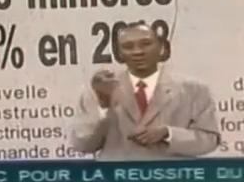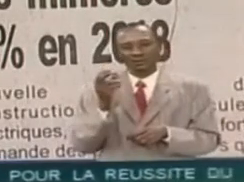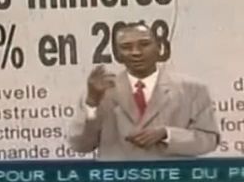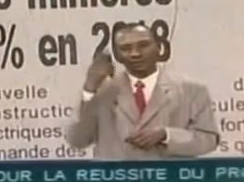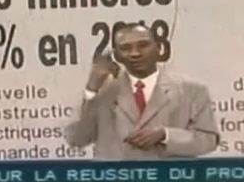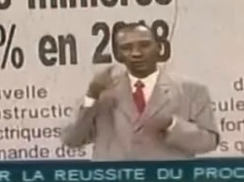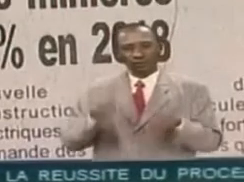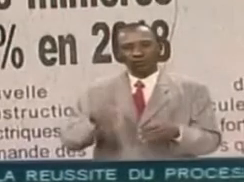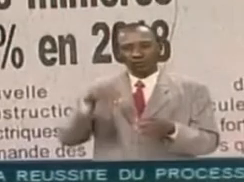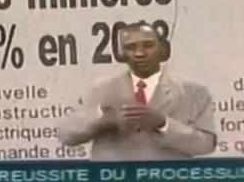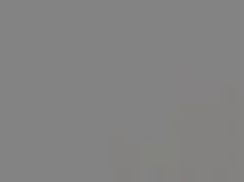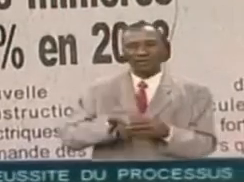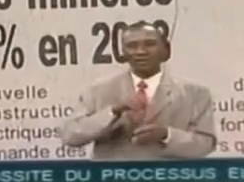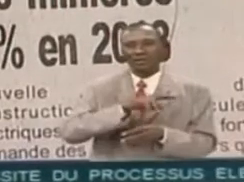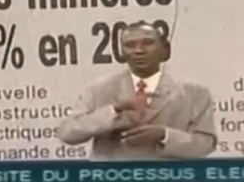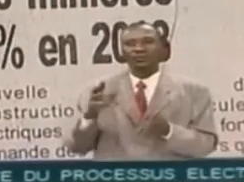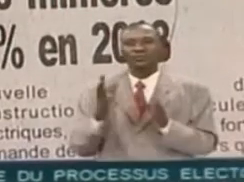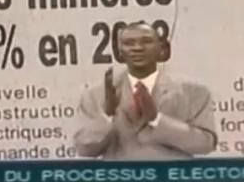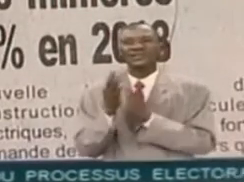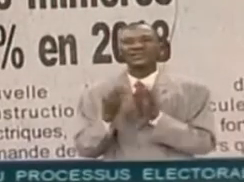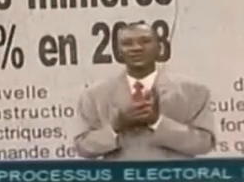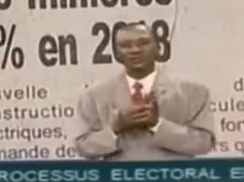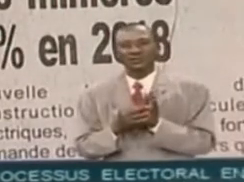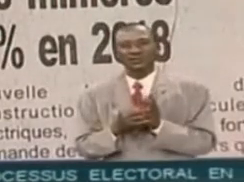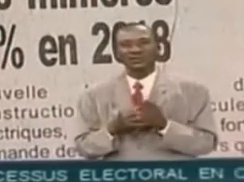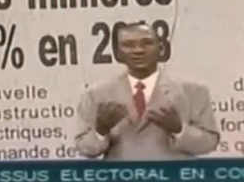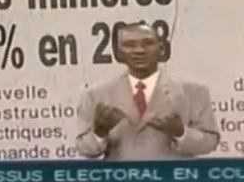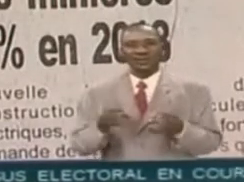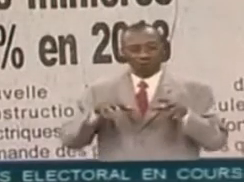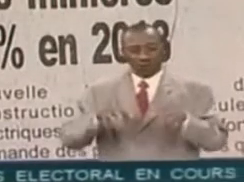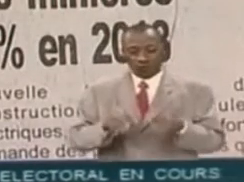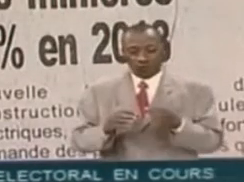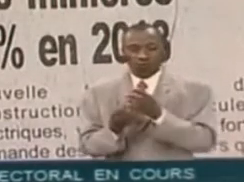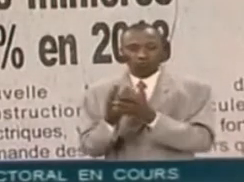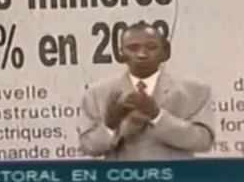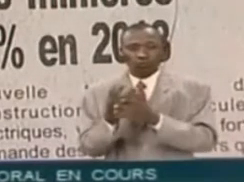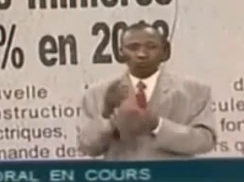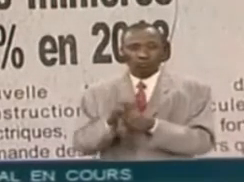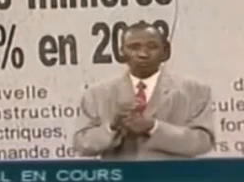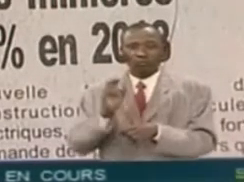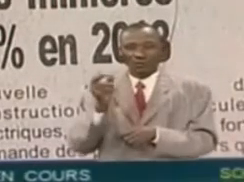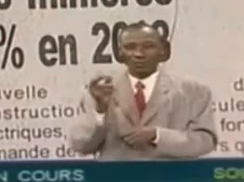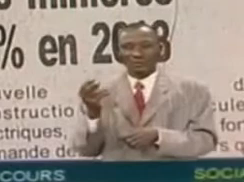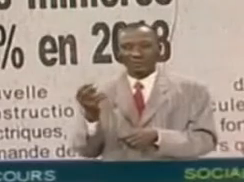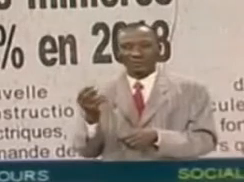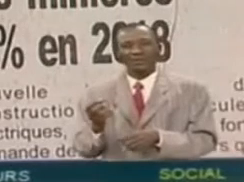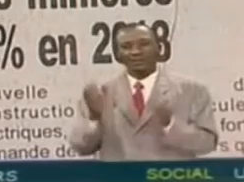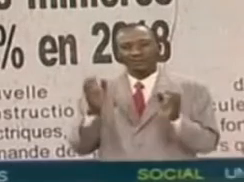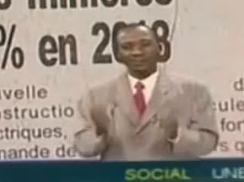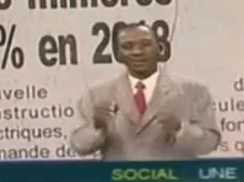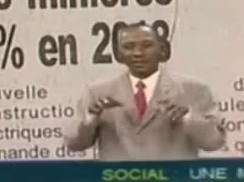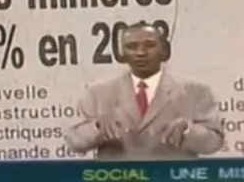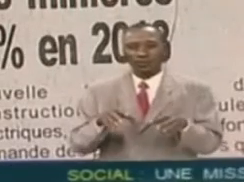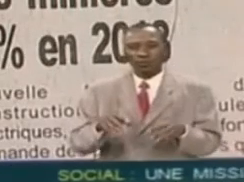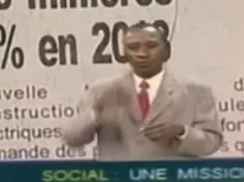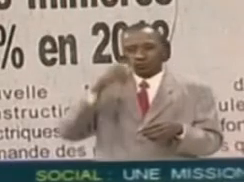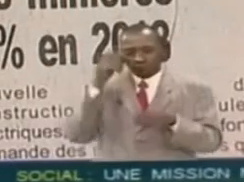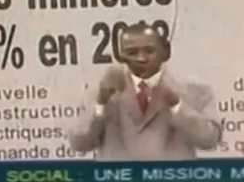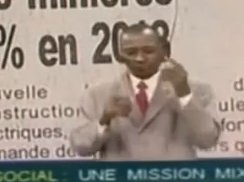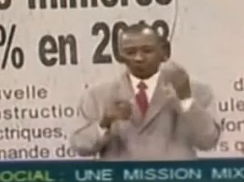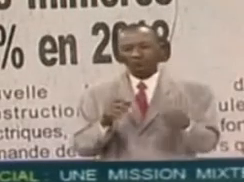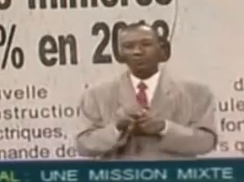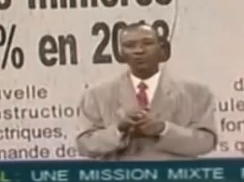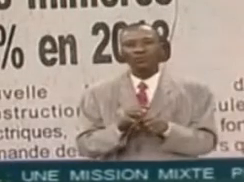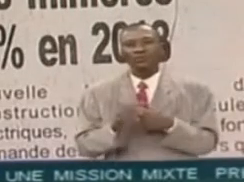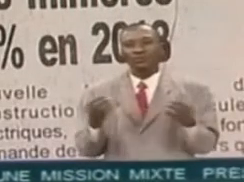le journal en utilisant les minerais dont la RDC est productrice, consommerait 4 fois plus de cuivre par rapport aux